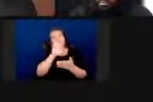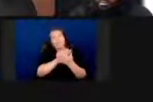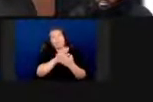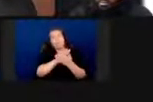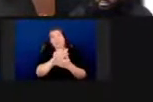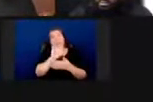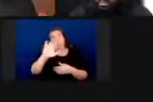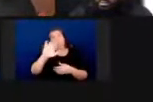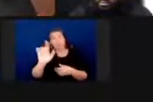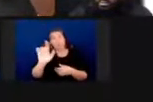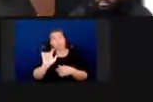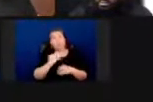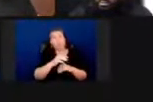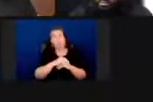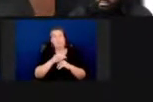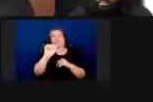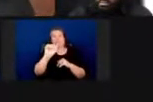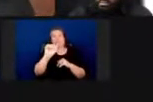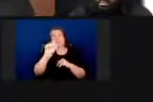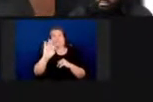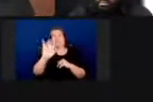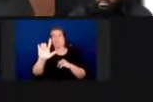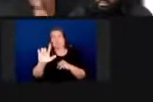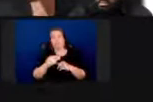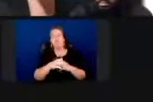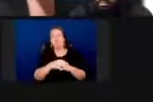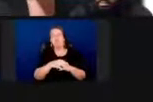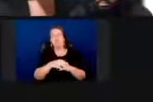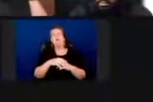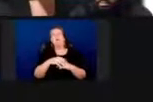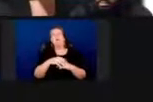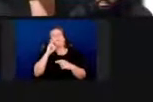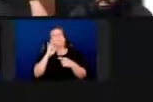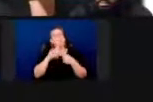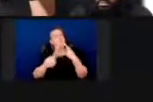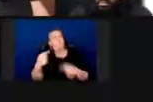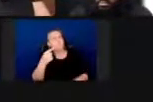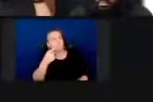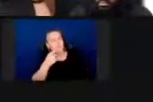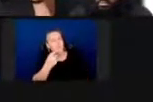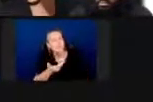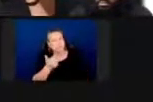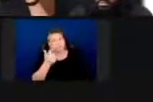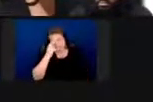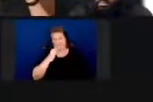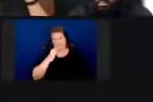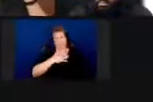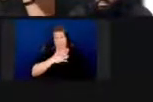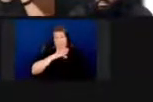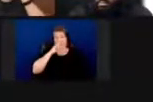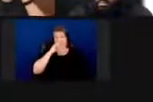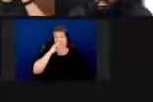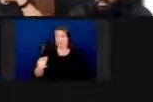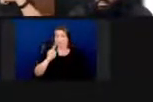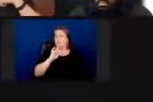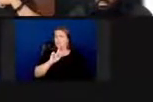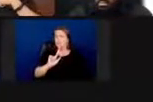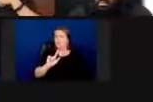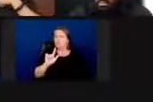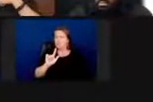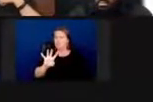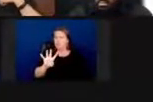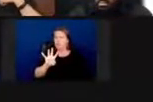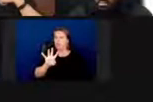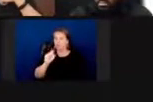Tukifikiria kuhusu Academies of Global, na tunapofikiria kuhusu mtoto wetu ambaye sasa ana